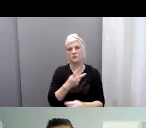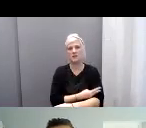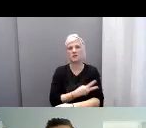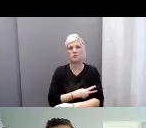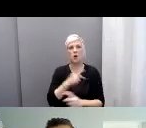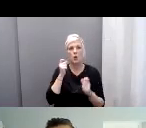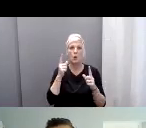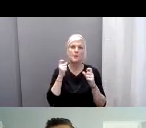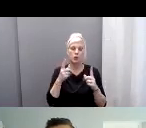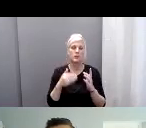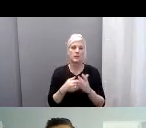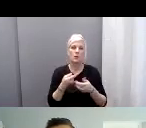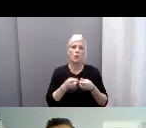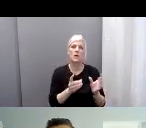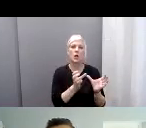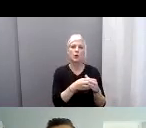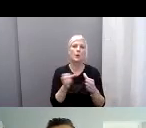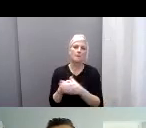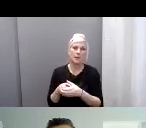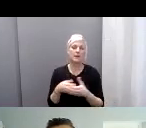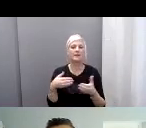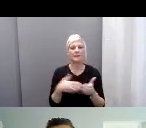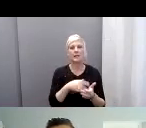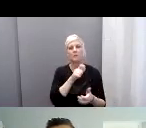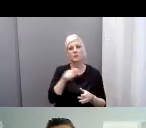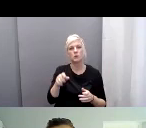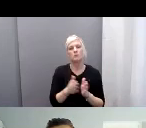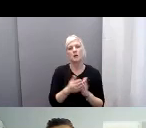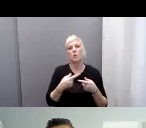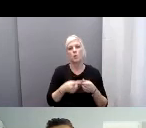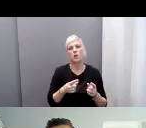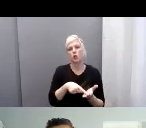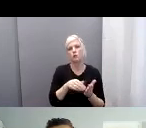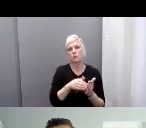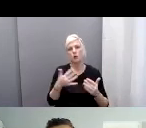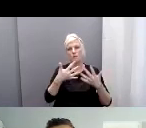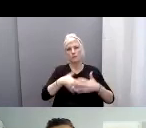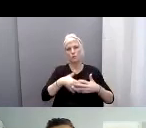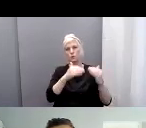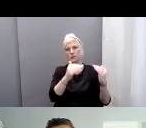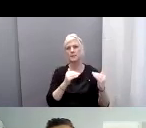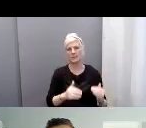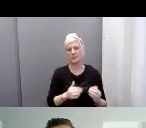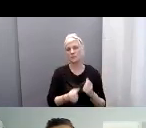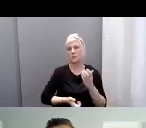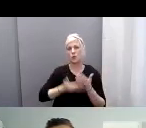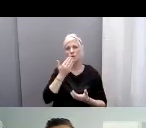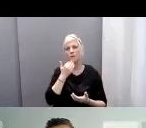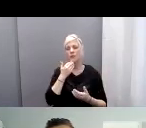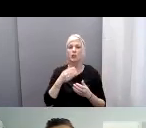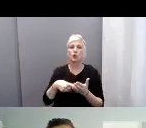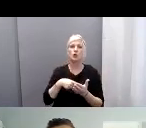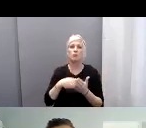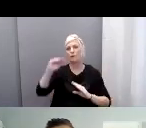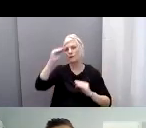de här till personer med olika typer av funktionsnedsättning. Men som sagt, det beror lite på vilken typ av kurser